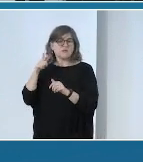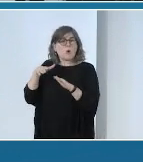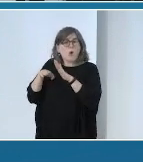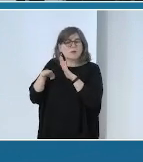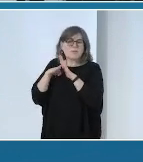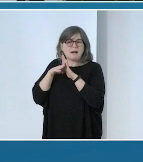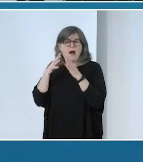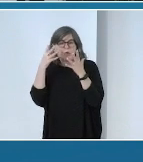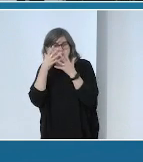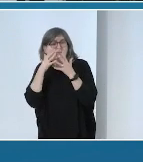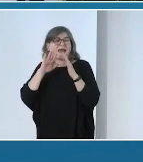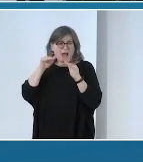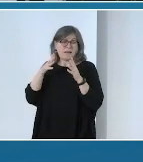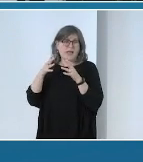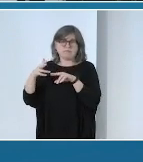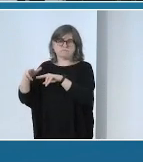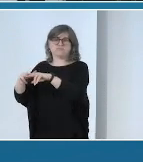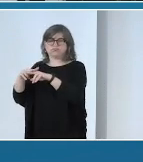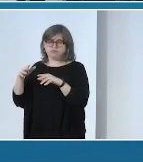Comme dans les CMV, exactement, ouais.